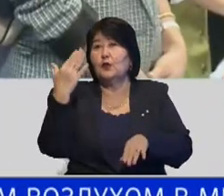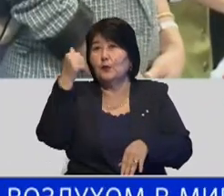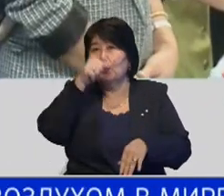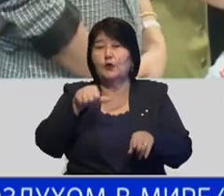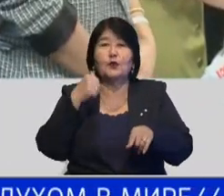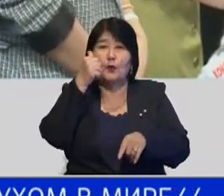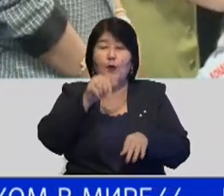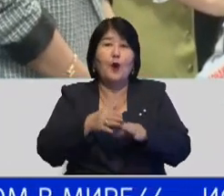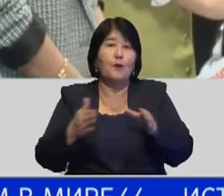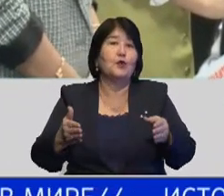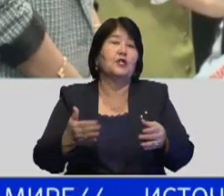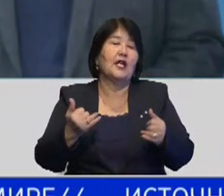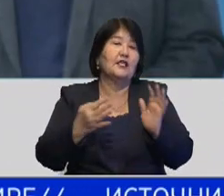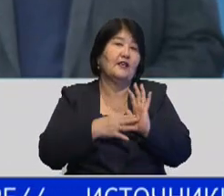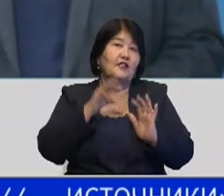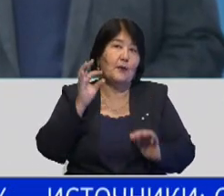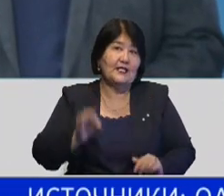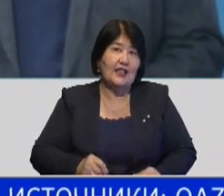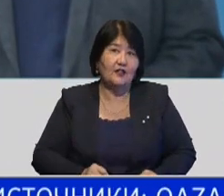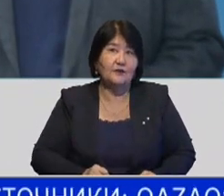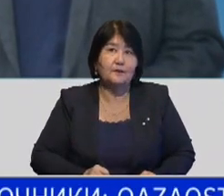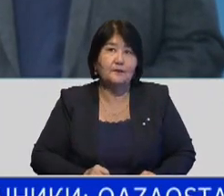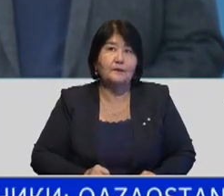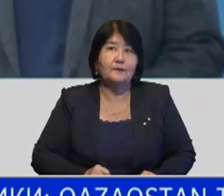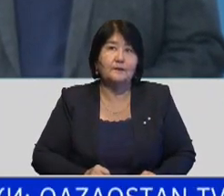годом больше почти на 9%.